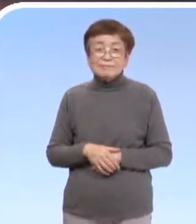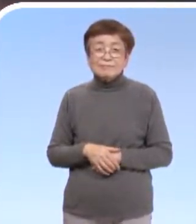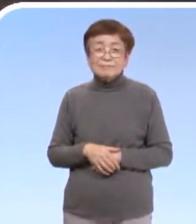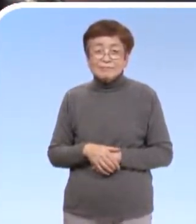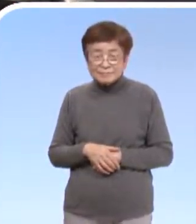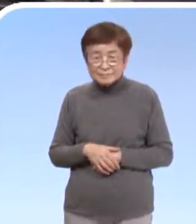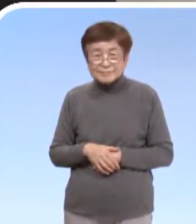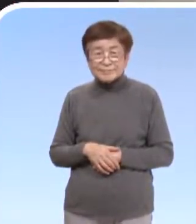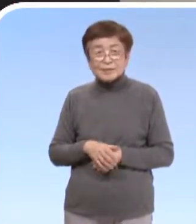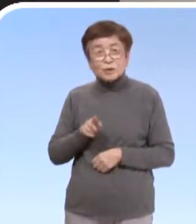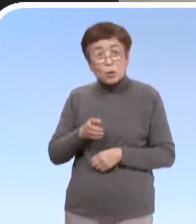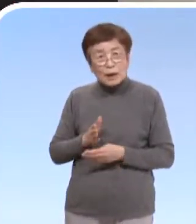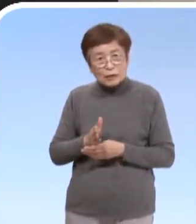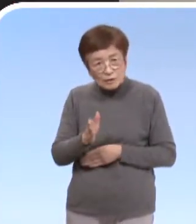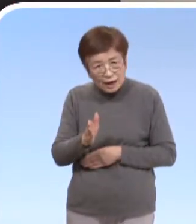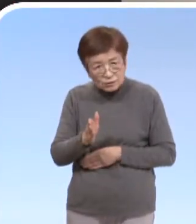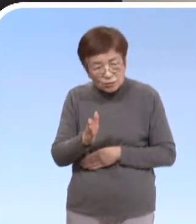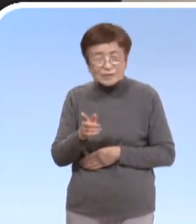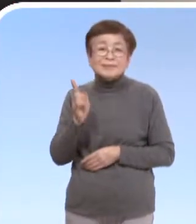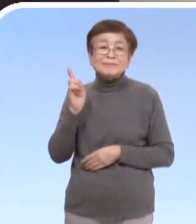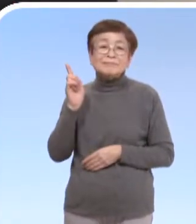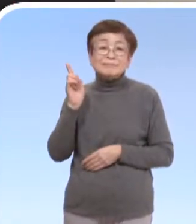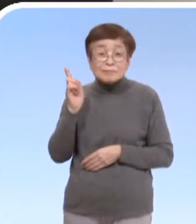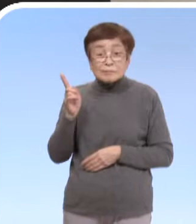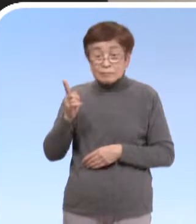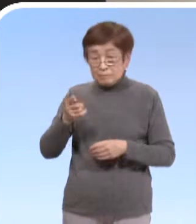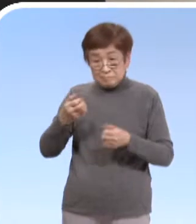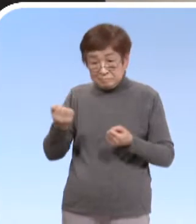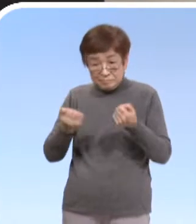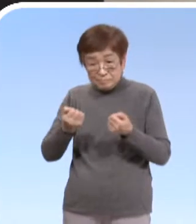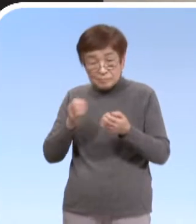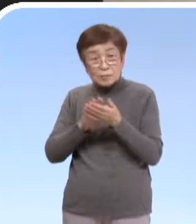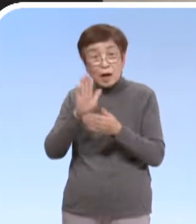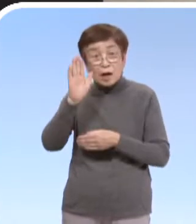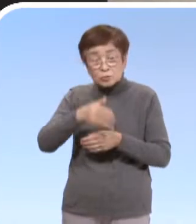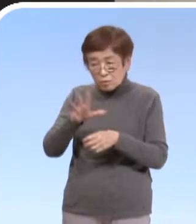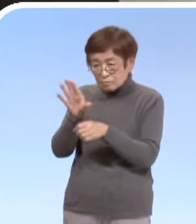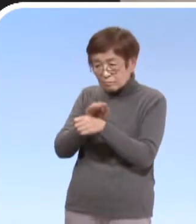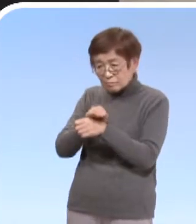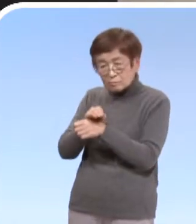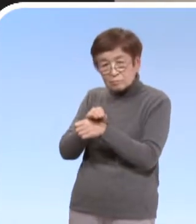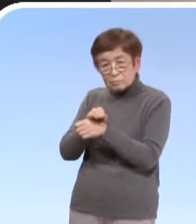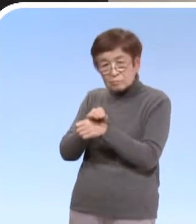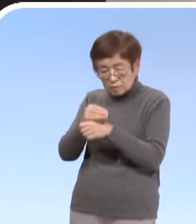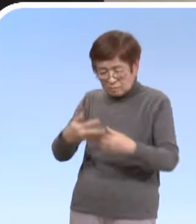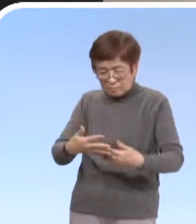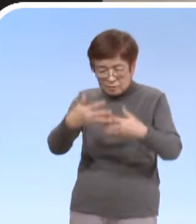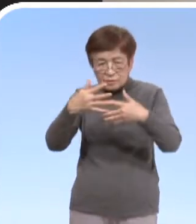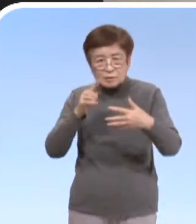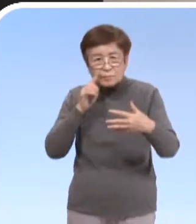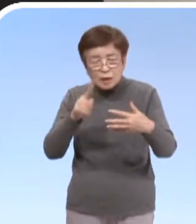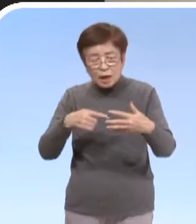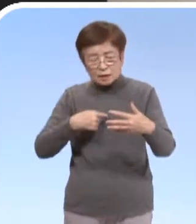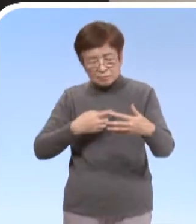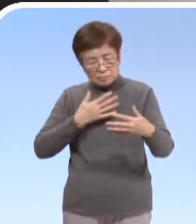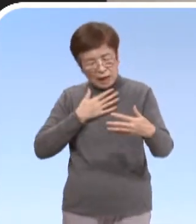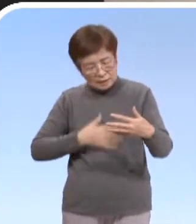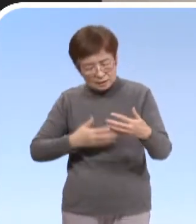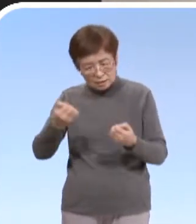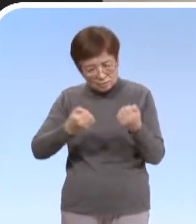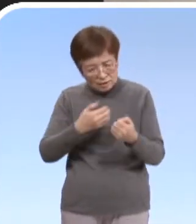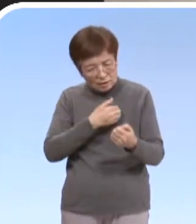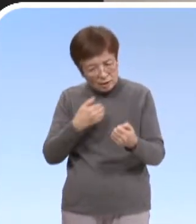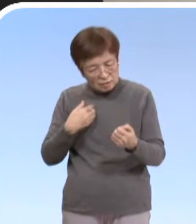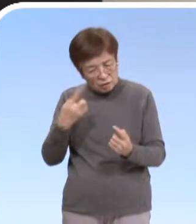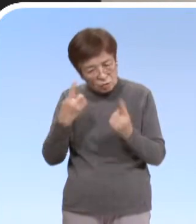これは正面玄関ね。 実車の後は録画した映像を見ながら安全な運転ができているかの確認